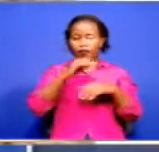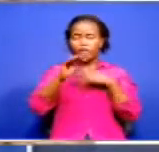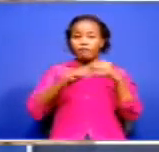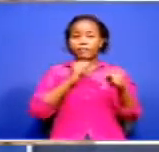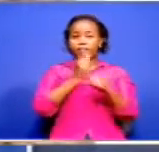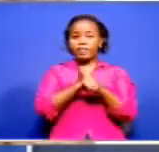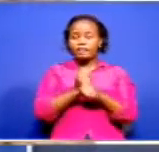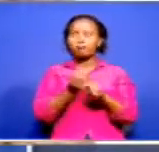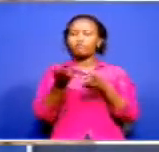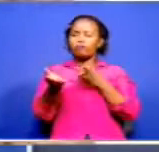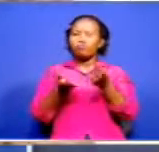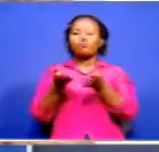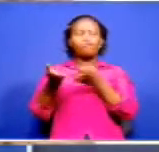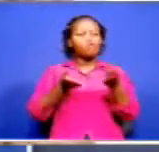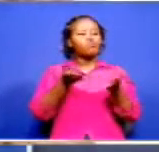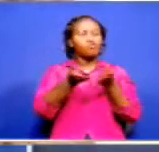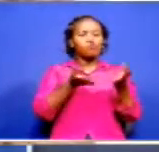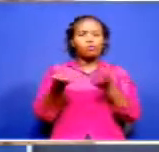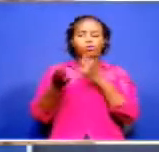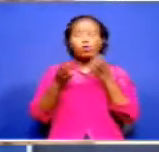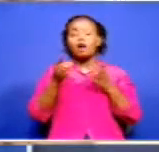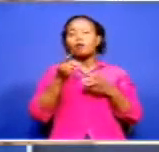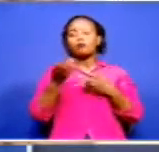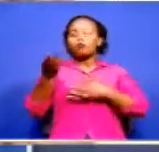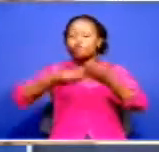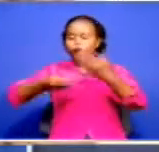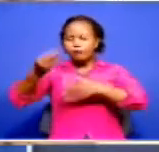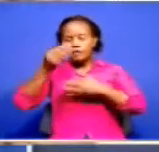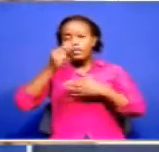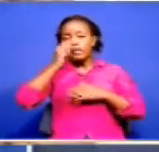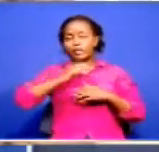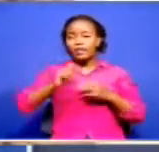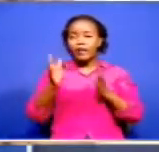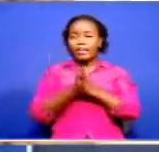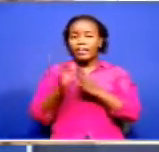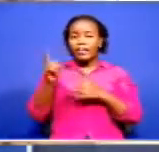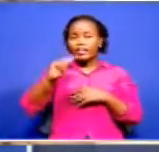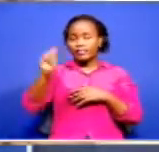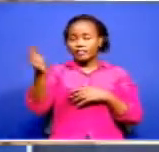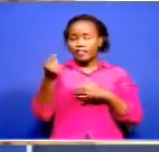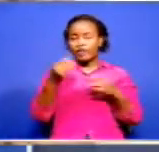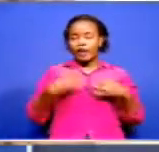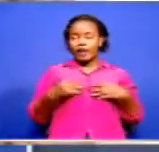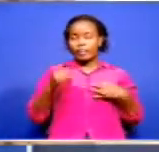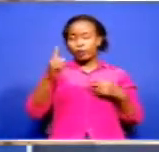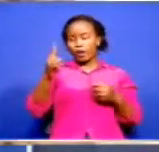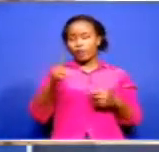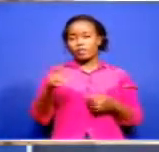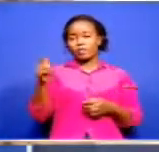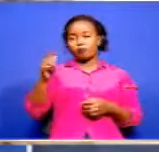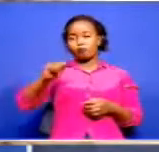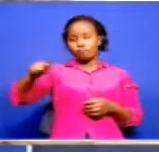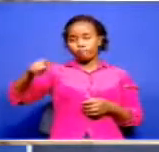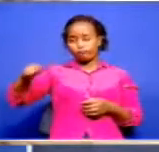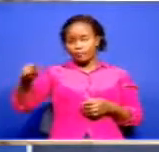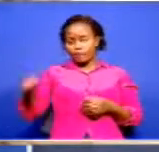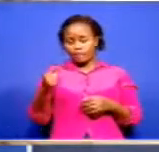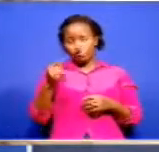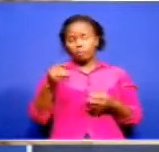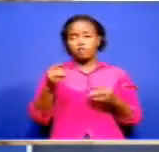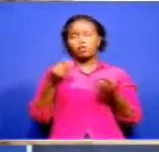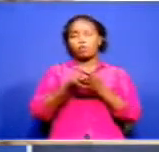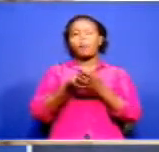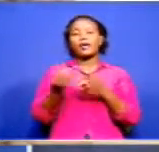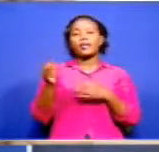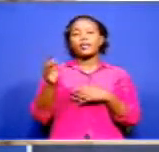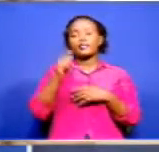wastani wa biashara kati ya Tanzania na Kenya ni trilioni moja shilingi za Kitanzania au dola